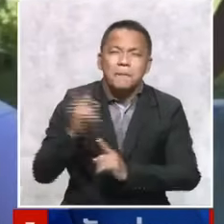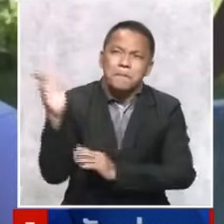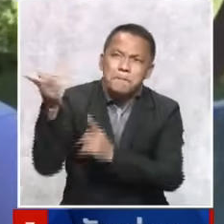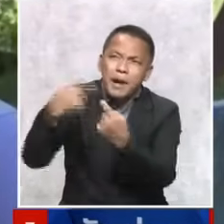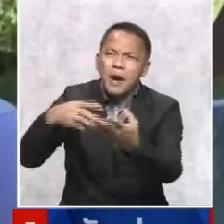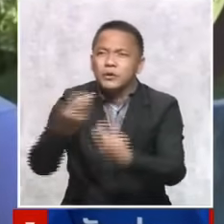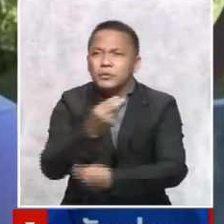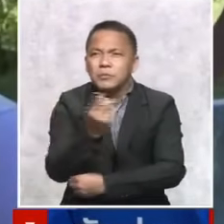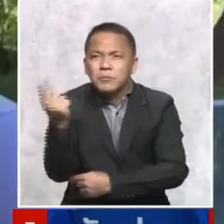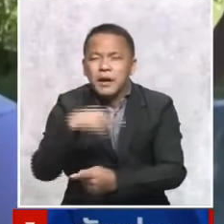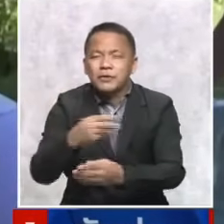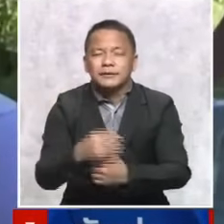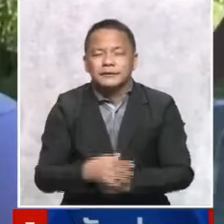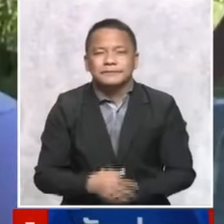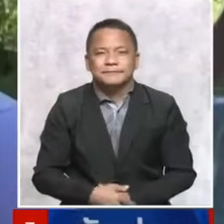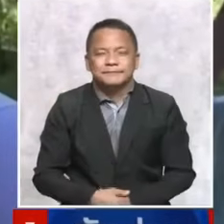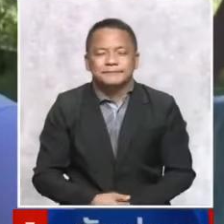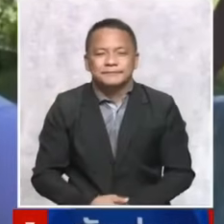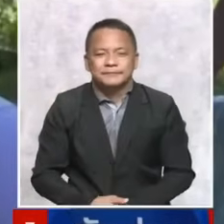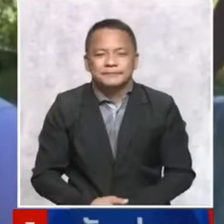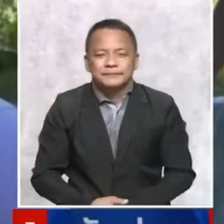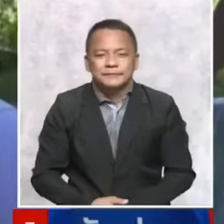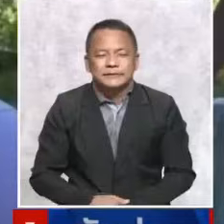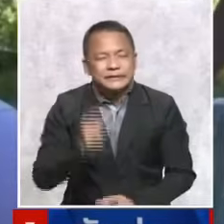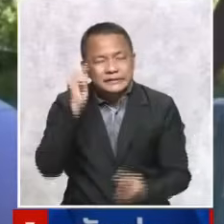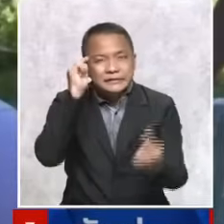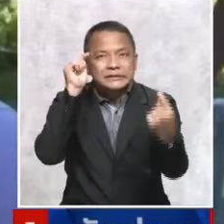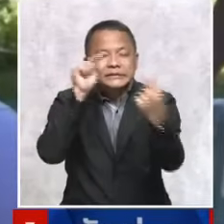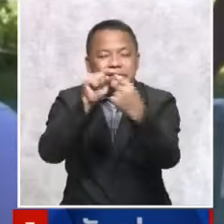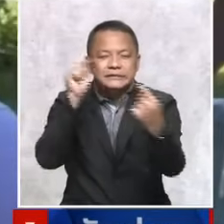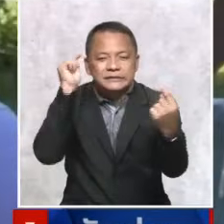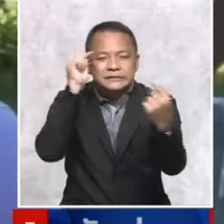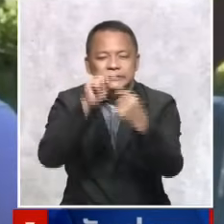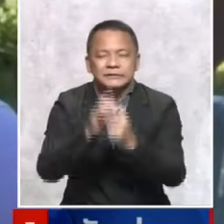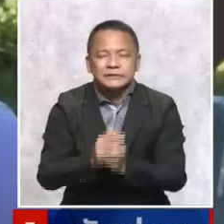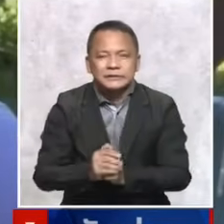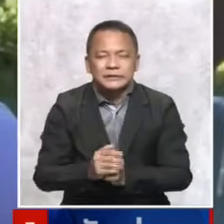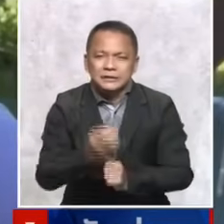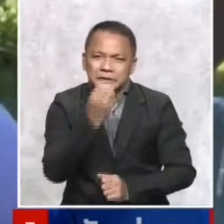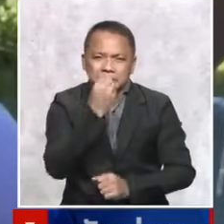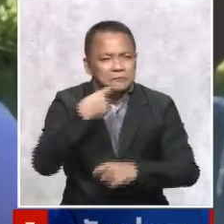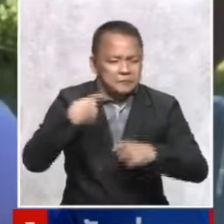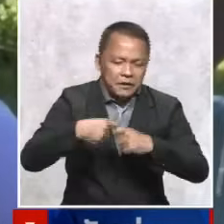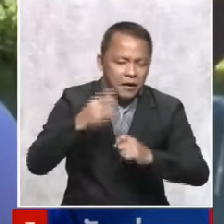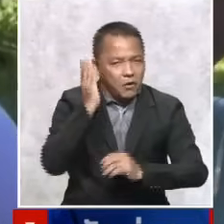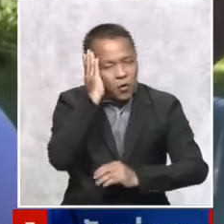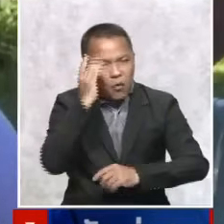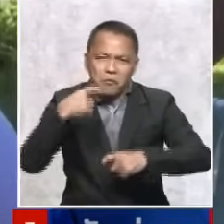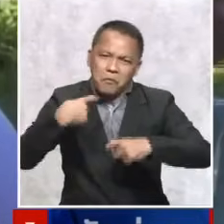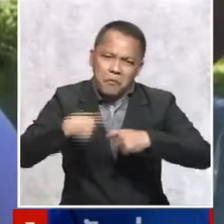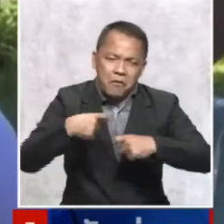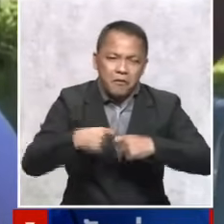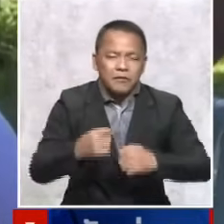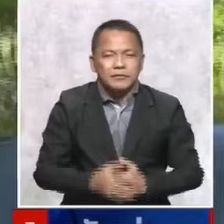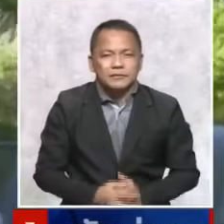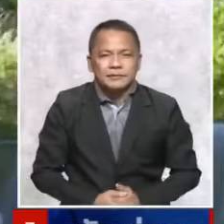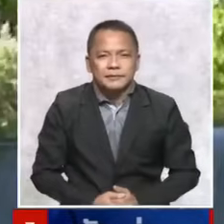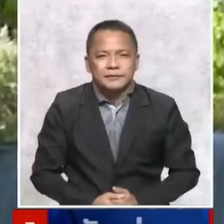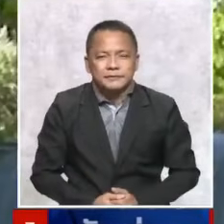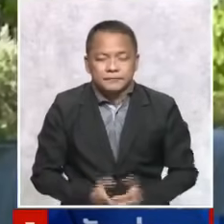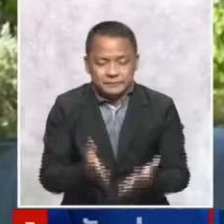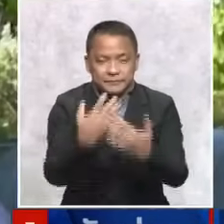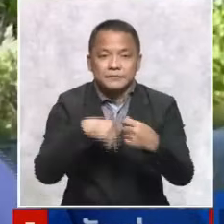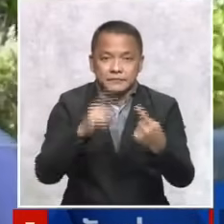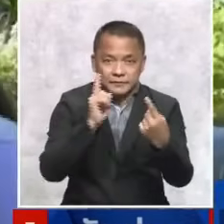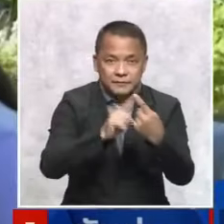าะสิเดมาเนาะคิดหลายคิดน้ำลูกจนกินบ่ได้นอนบ่หลับผลแล้ว อีกค